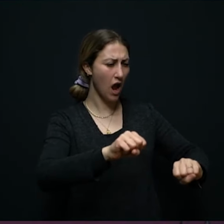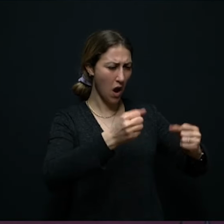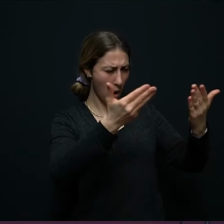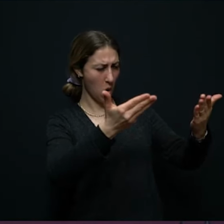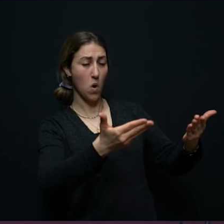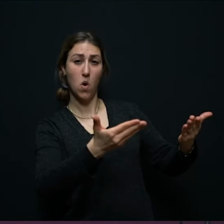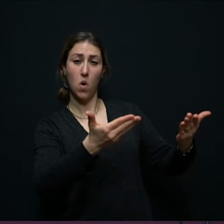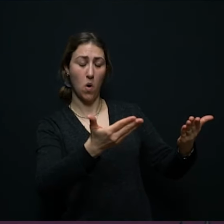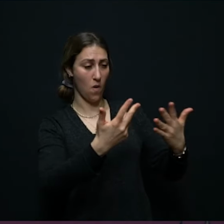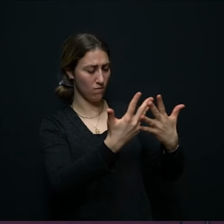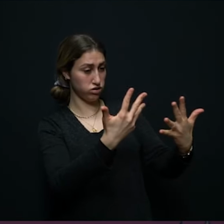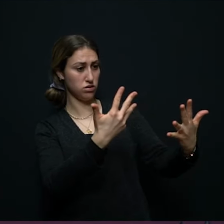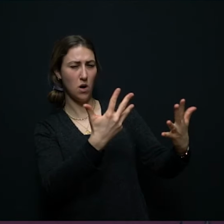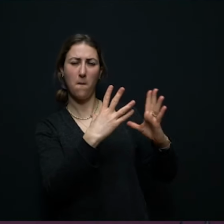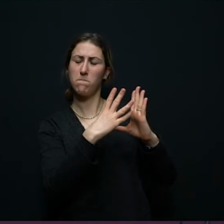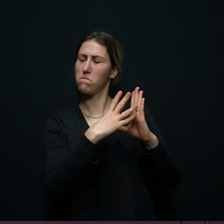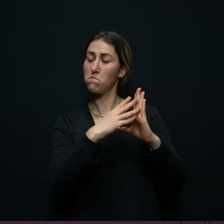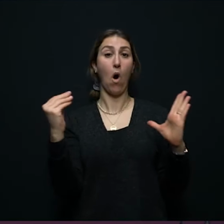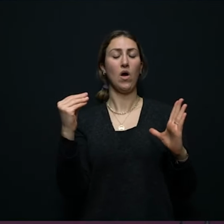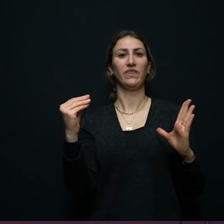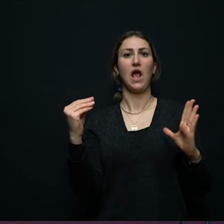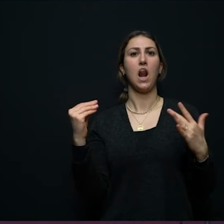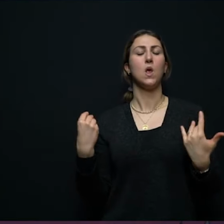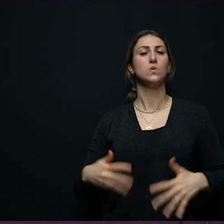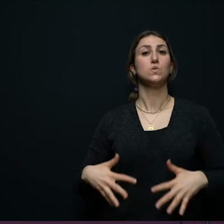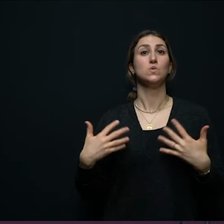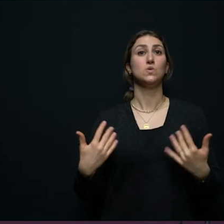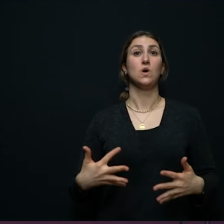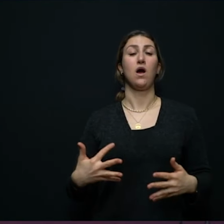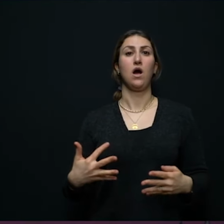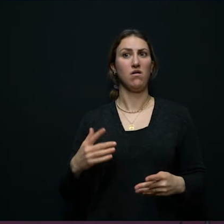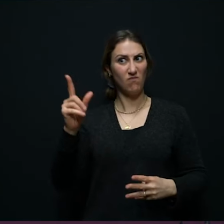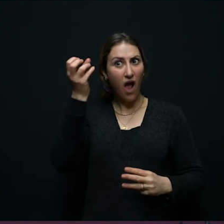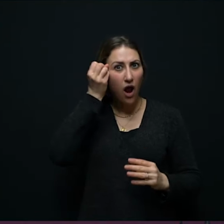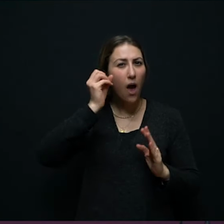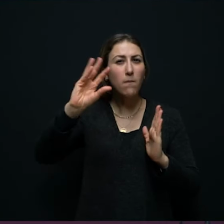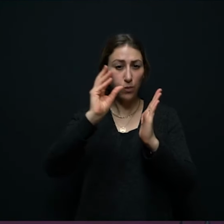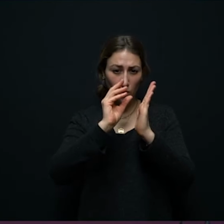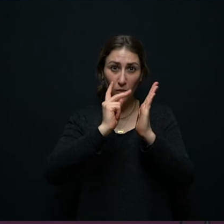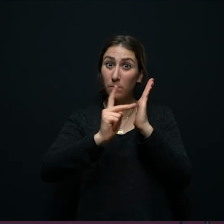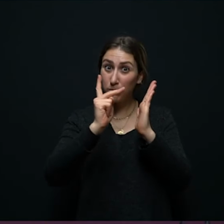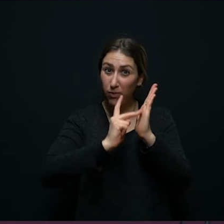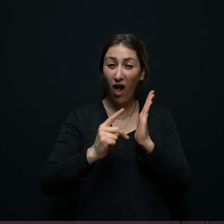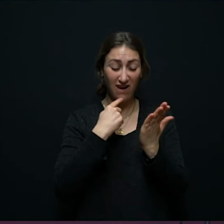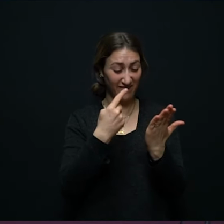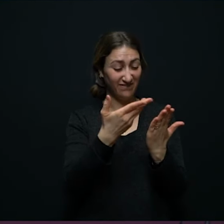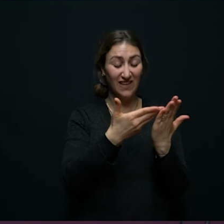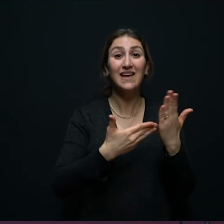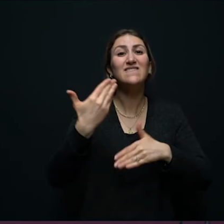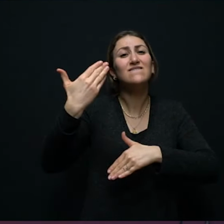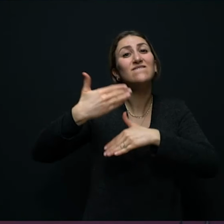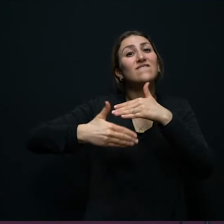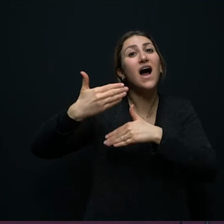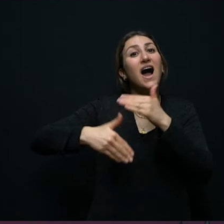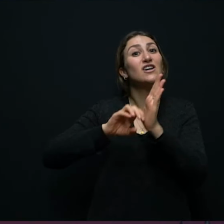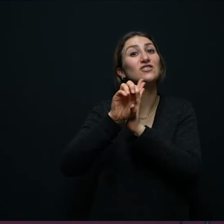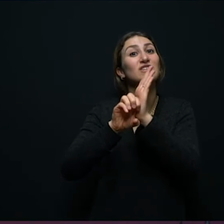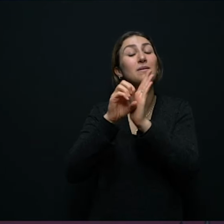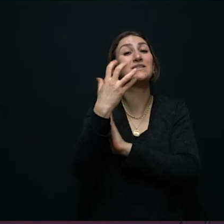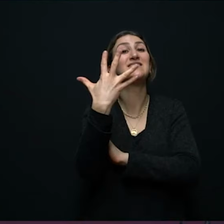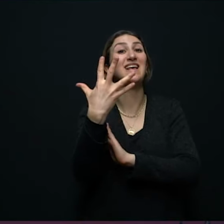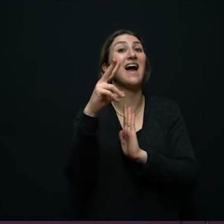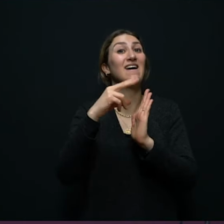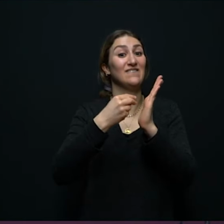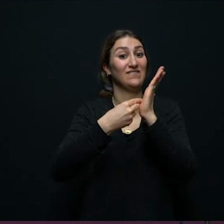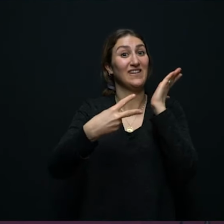paul fait l'éloge de cette église et il termine son épître aux chapitres 5 au verset 23 à 24